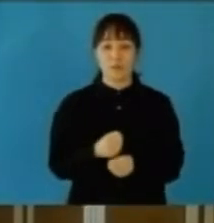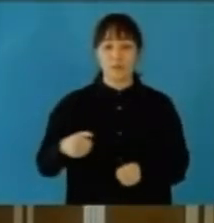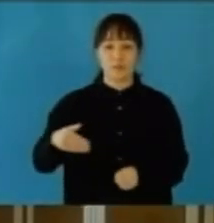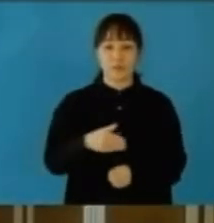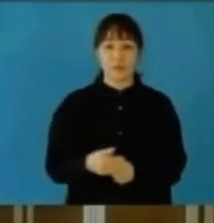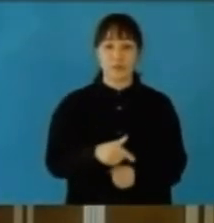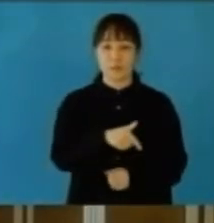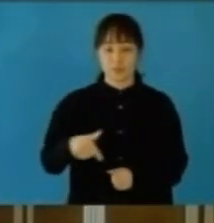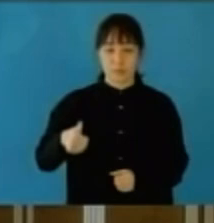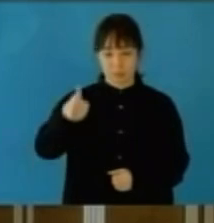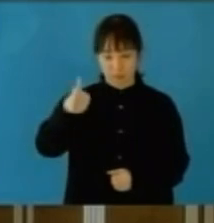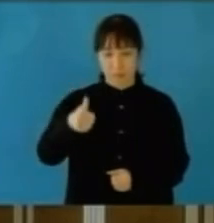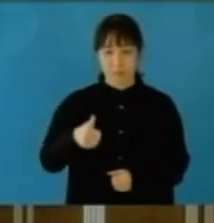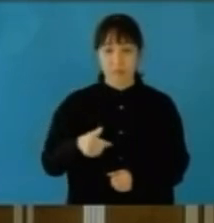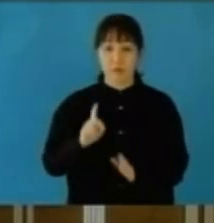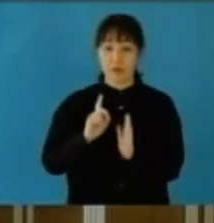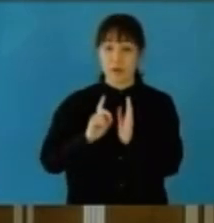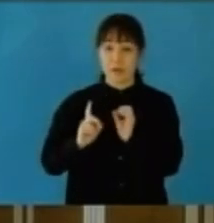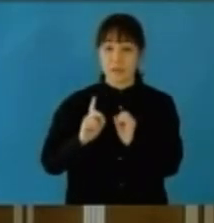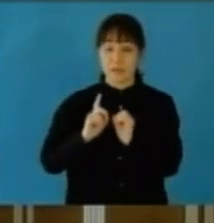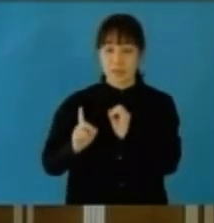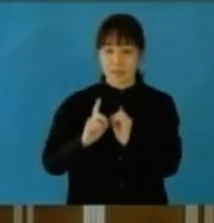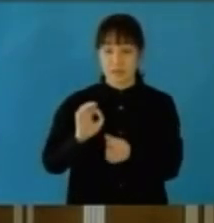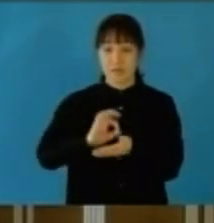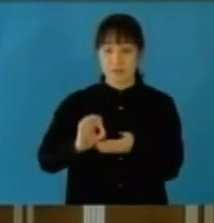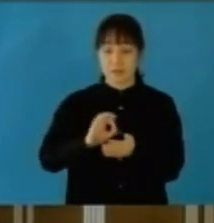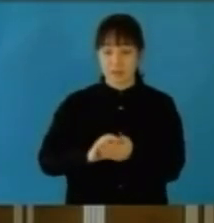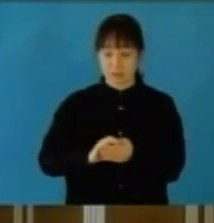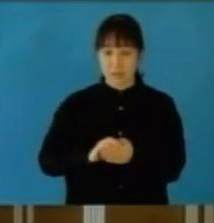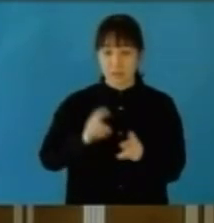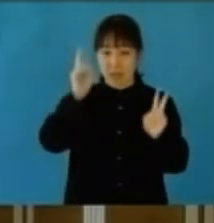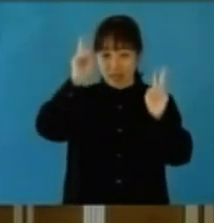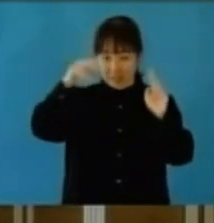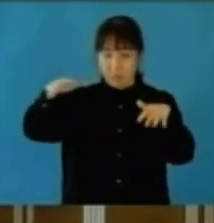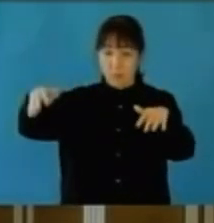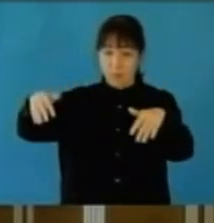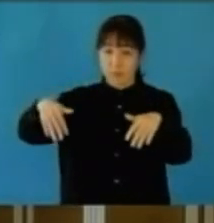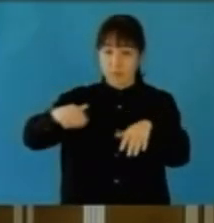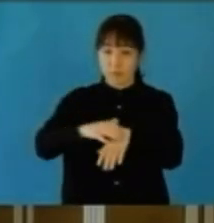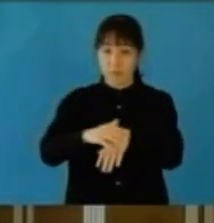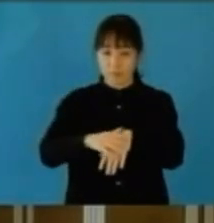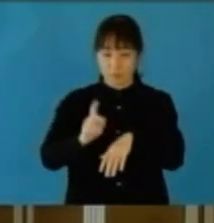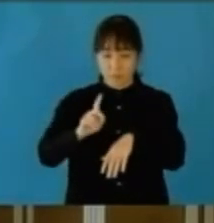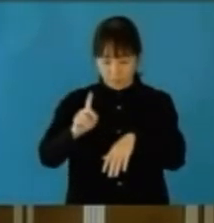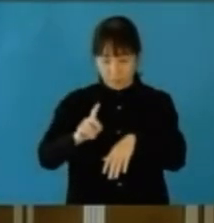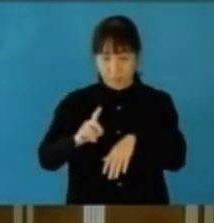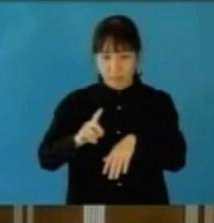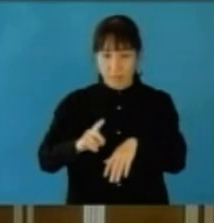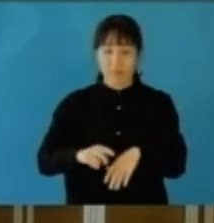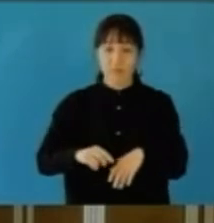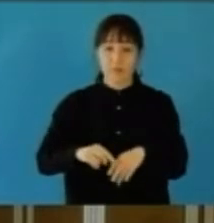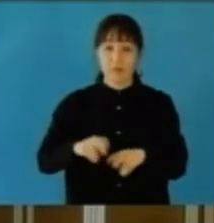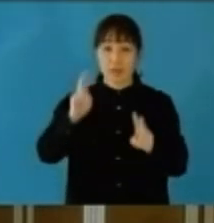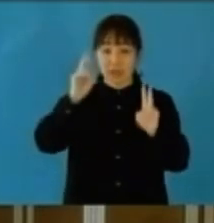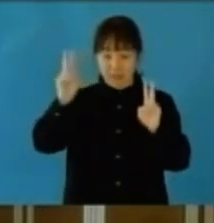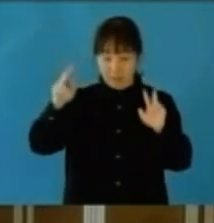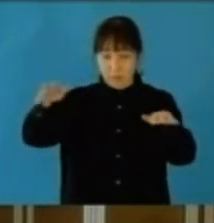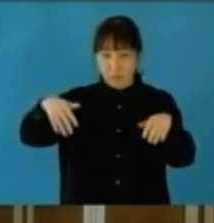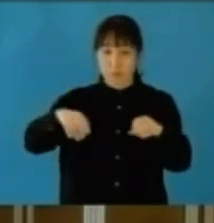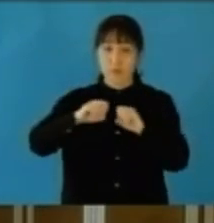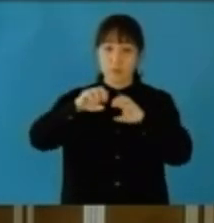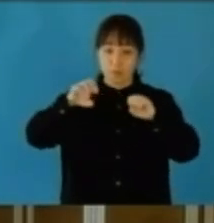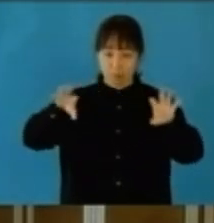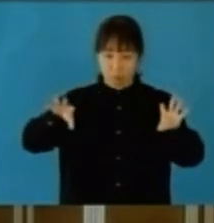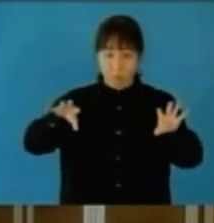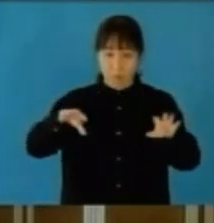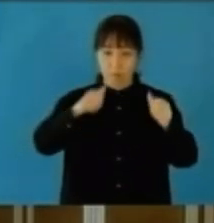デジタル技術を活用した企業誘致についてでございます。県では企業誘致情報を総合的に紹介する専用のポータルサ